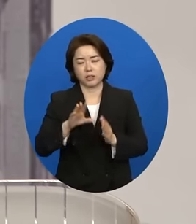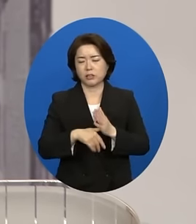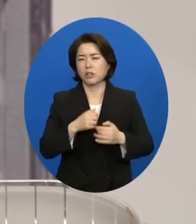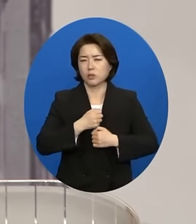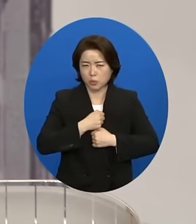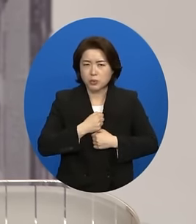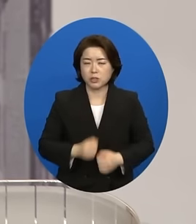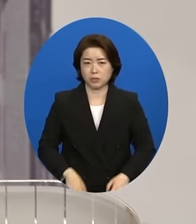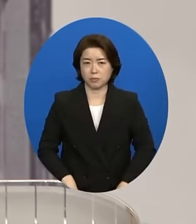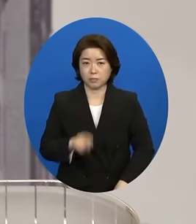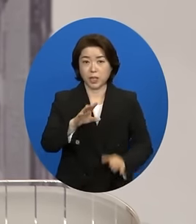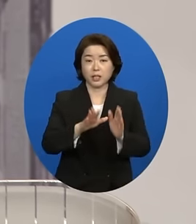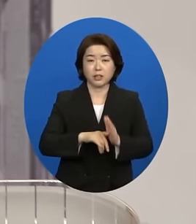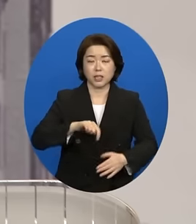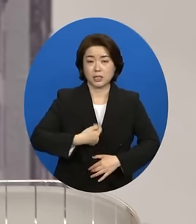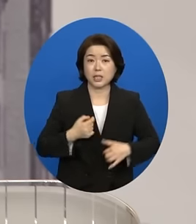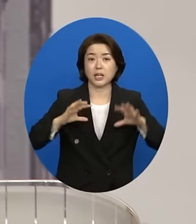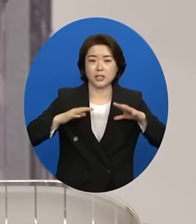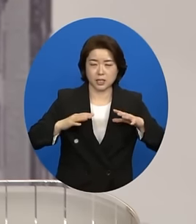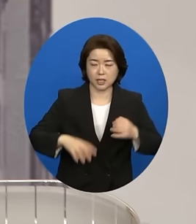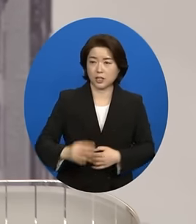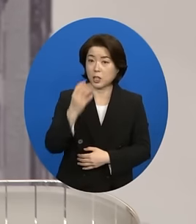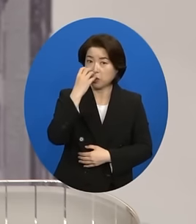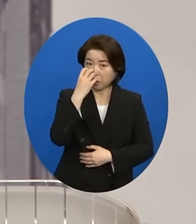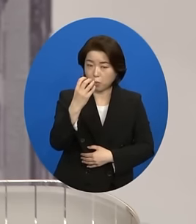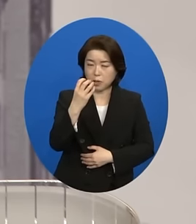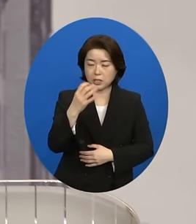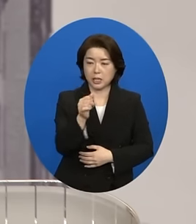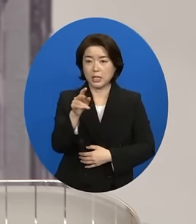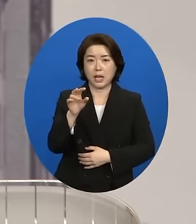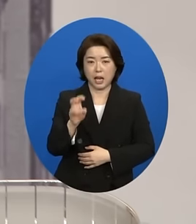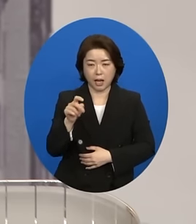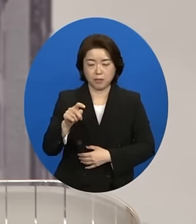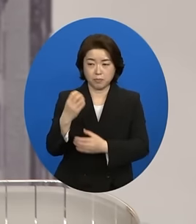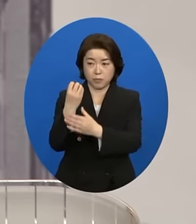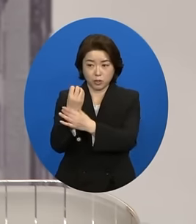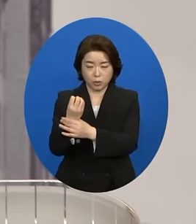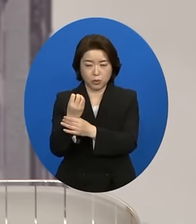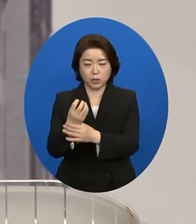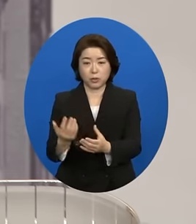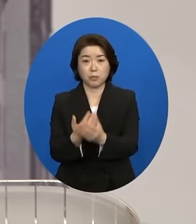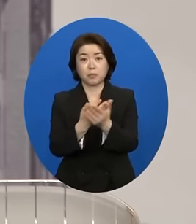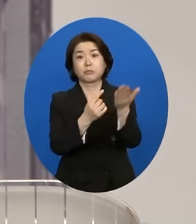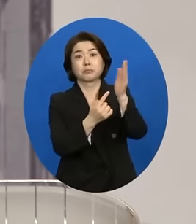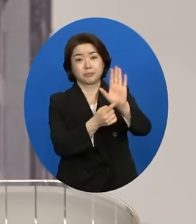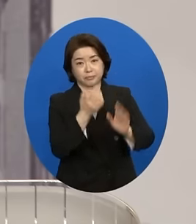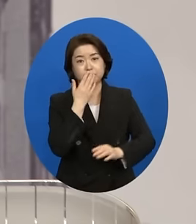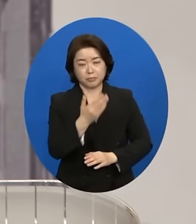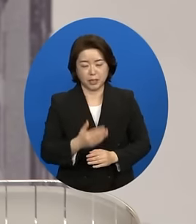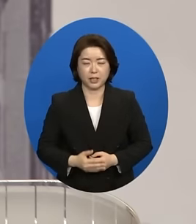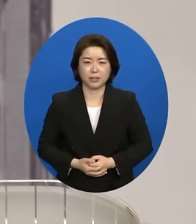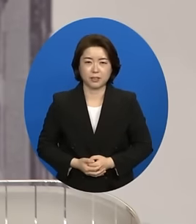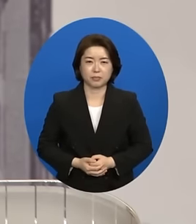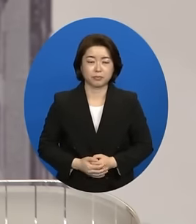자기 자랑이 교만이라고 하는 암덩어리로 발전할 수 있어요. 한국인이 가장 많이